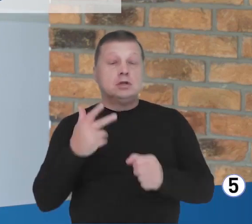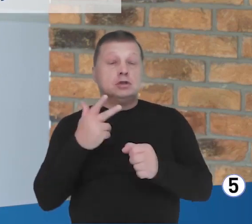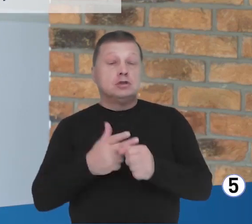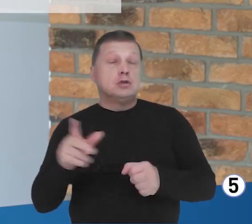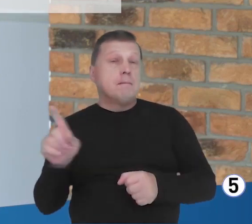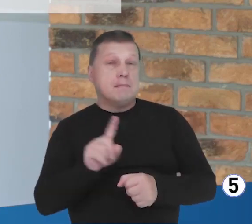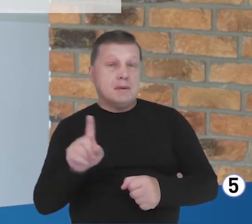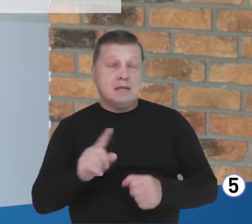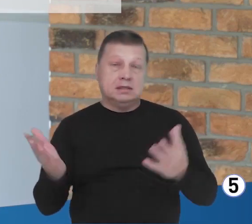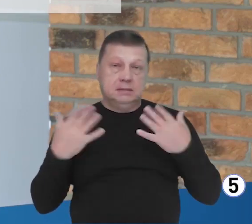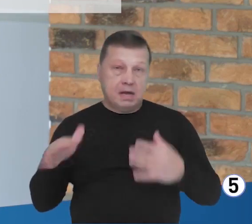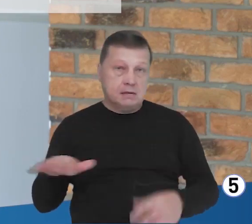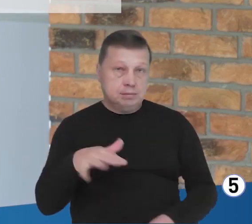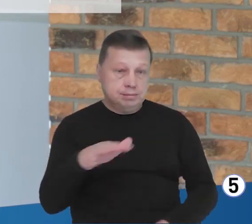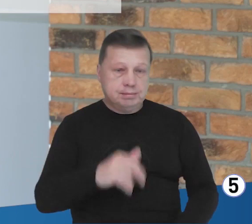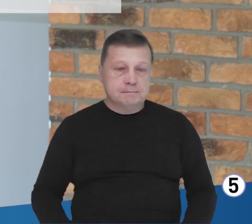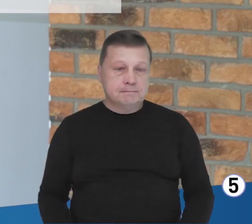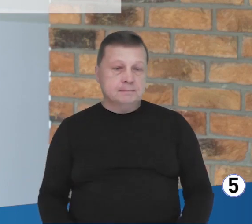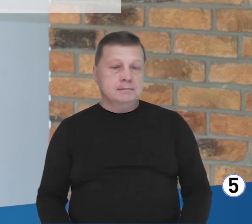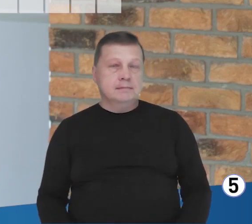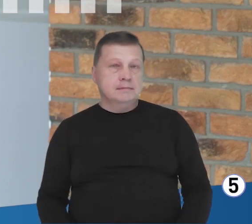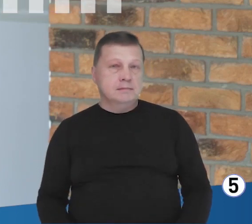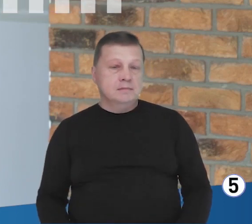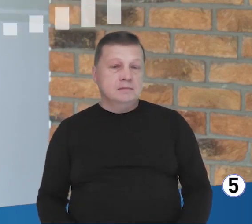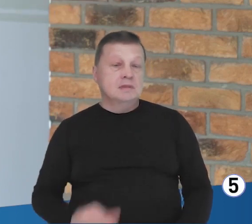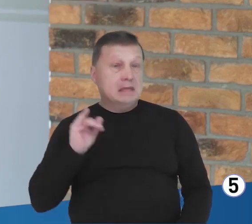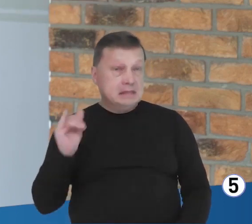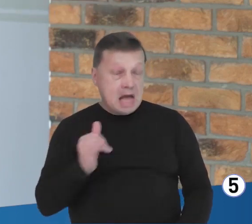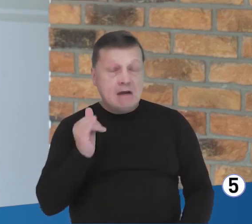oporowy, 30 minut spaceru.